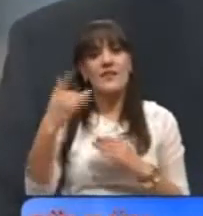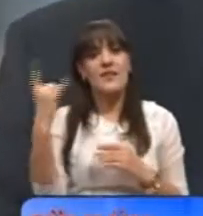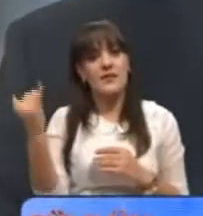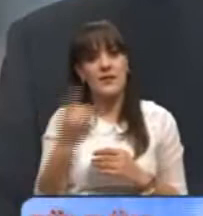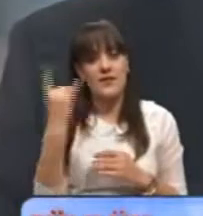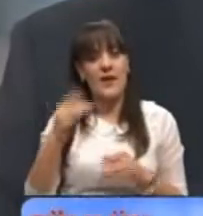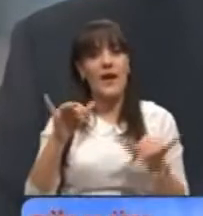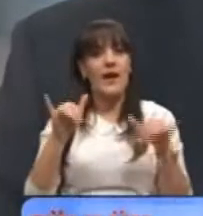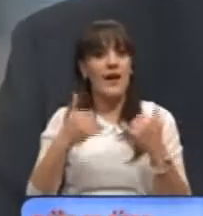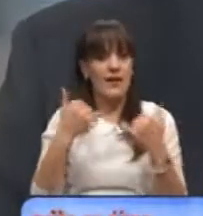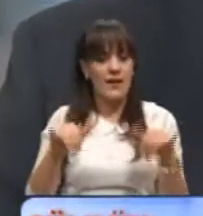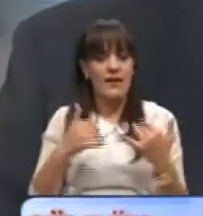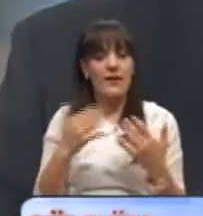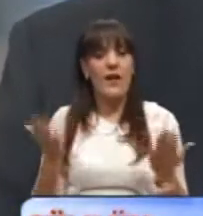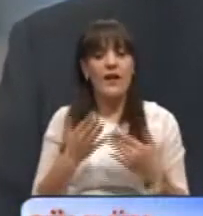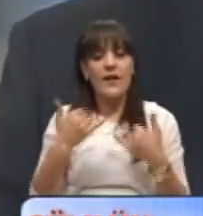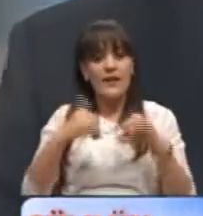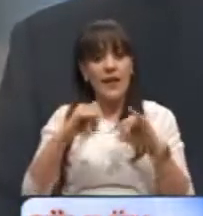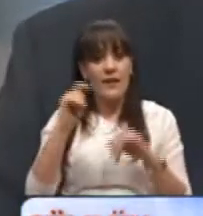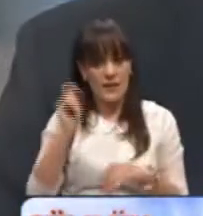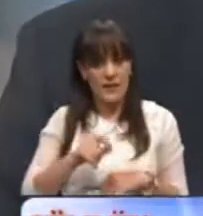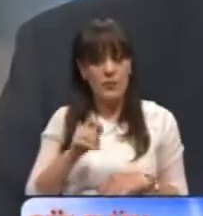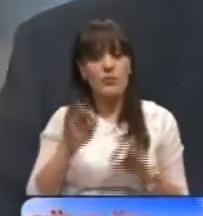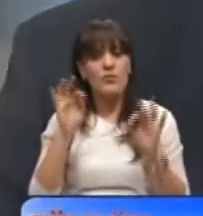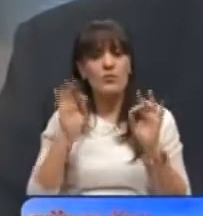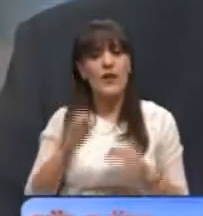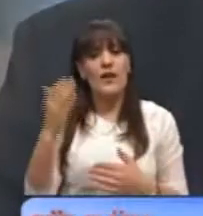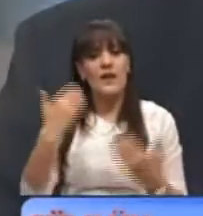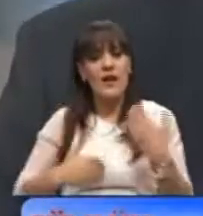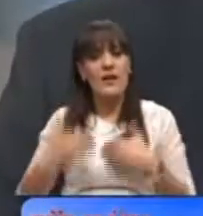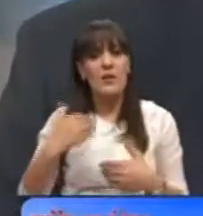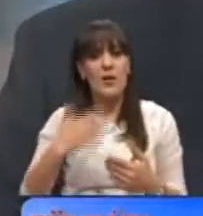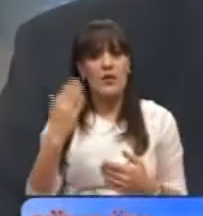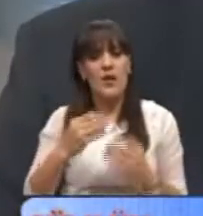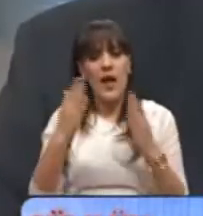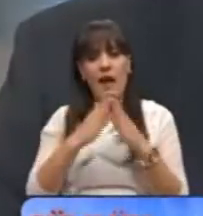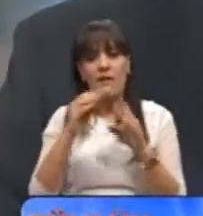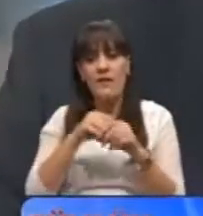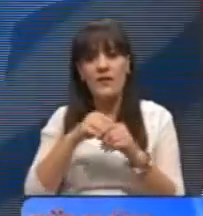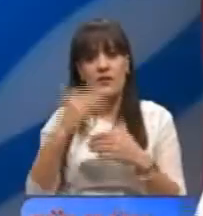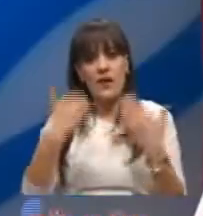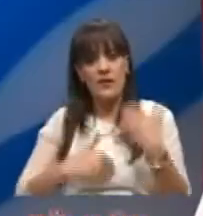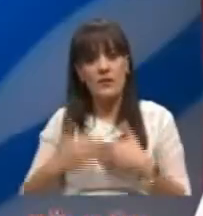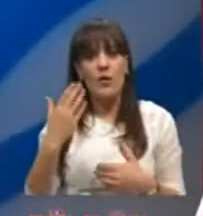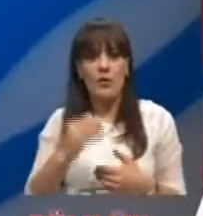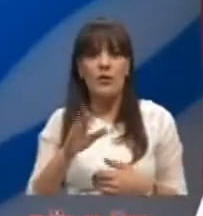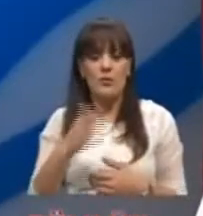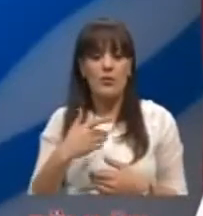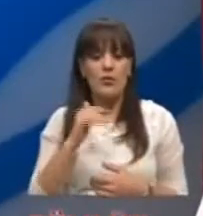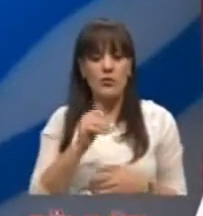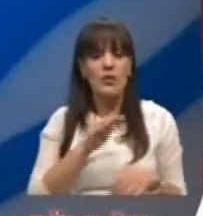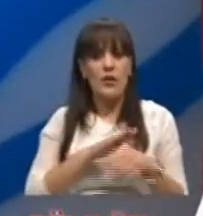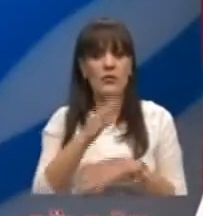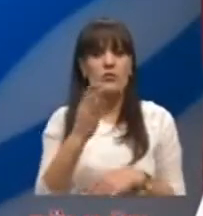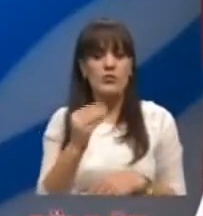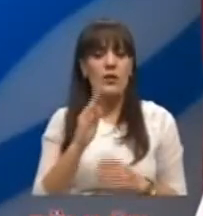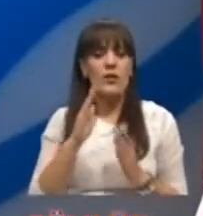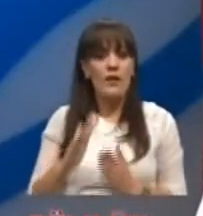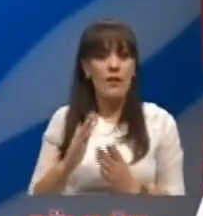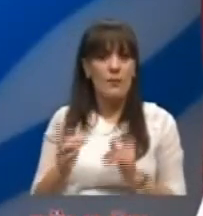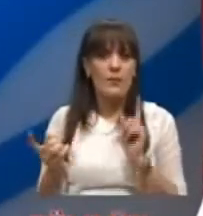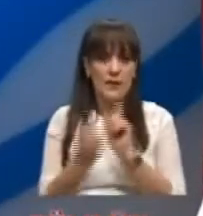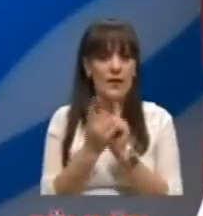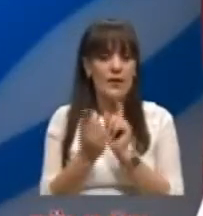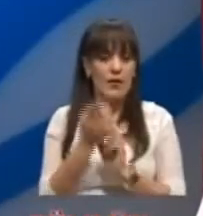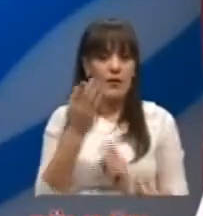dolaşırken, eğlenirken, hatta tatil yaparken mutlaka evde. Yaralanmalar. Tabii ev yaralanmaları. Değil mi? Mutlaka günlük hayatımızda çok sık